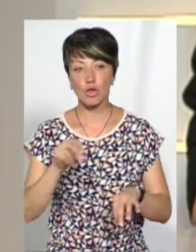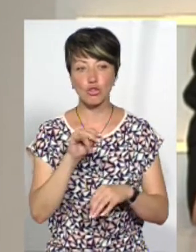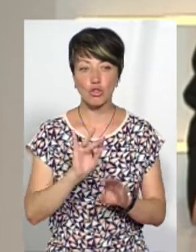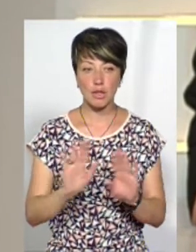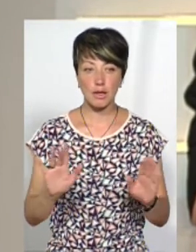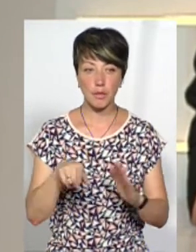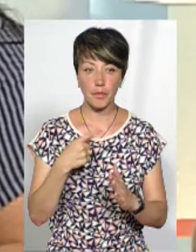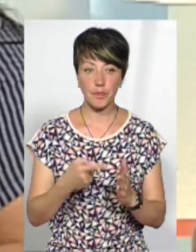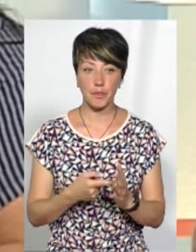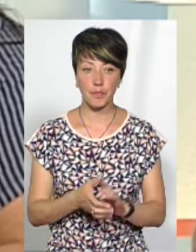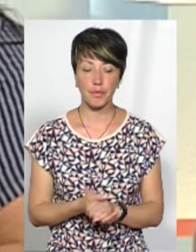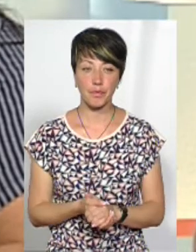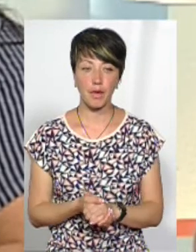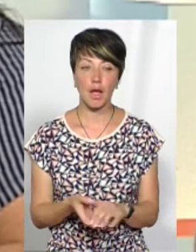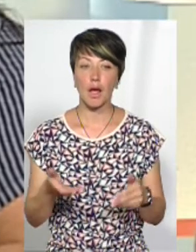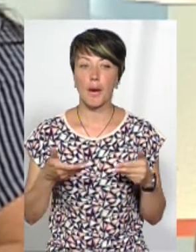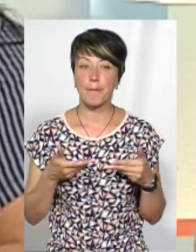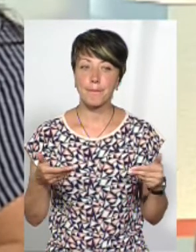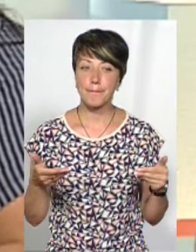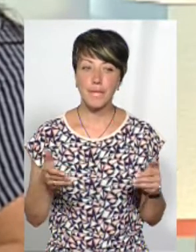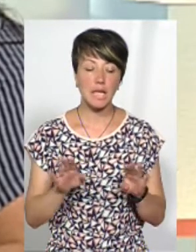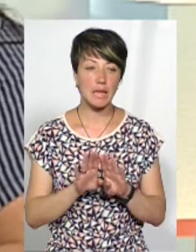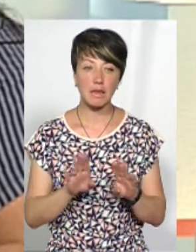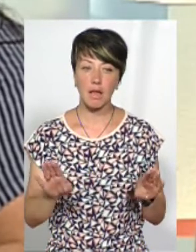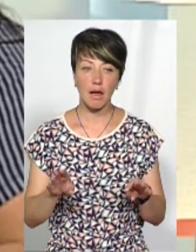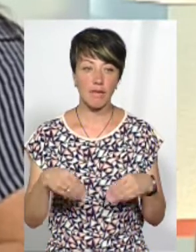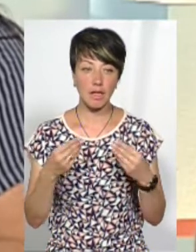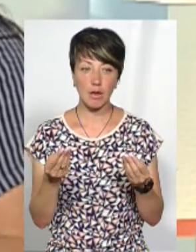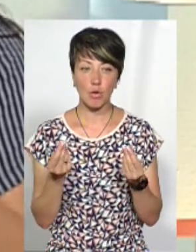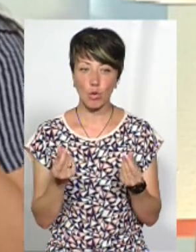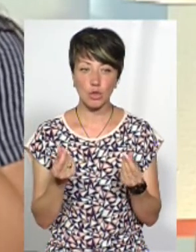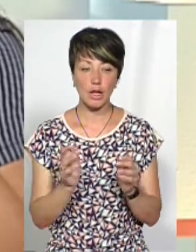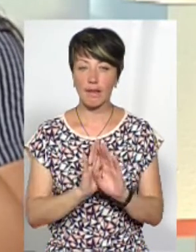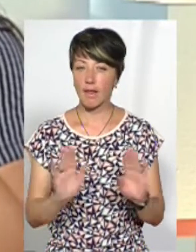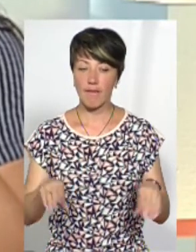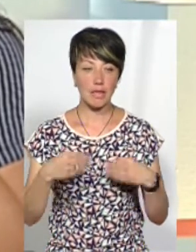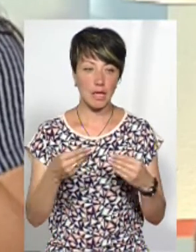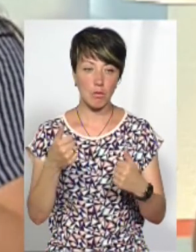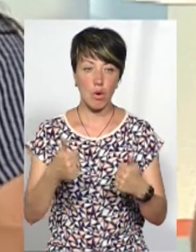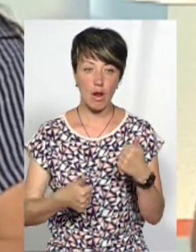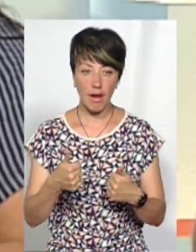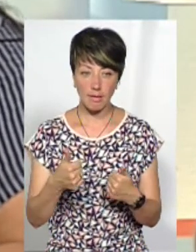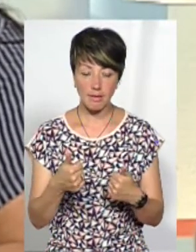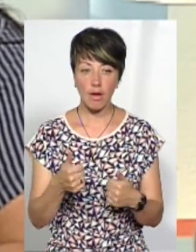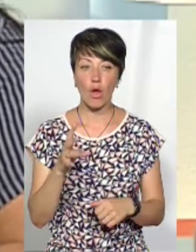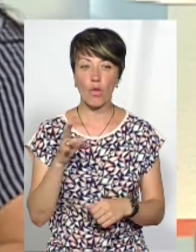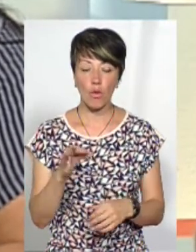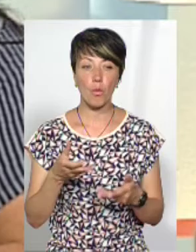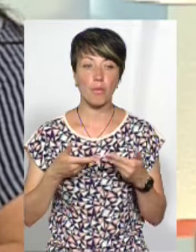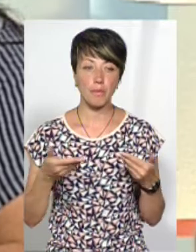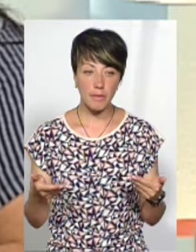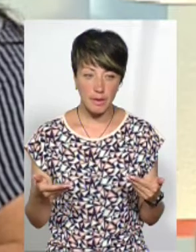ні? Ми не видаємо коштів, ми не видаємо грантів, але, як я вже говорив,